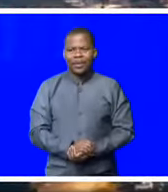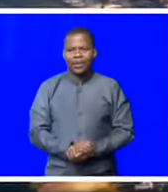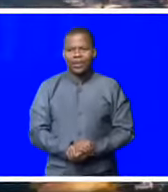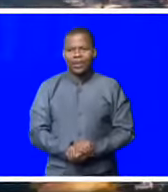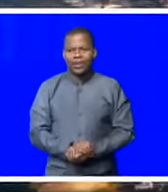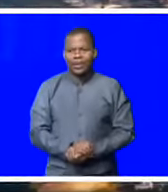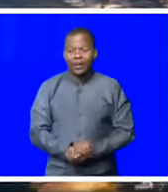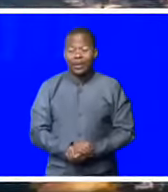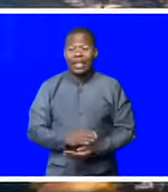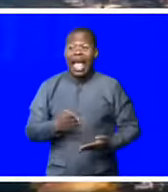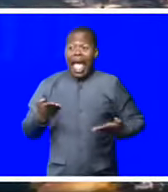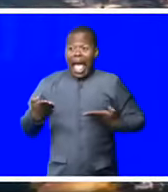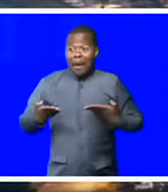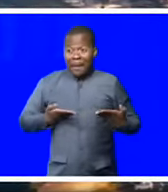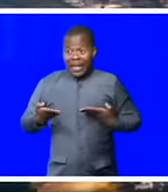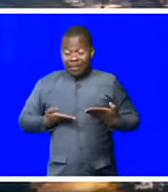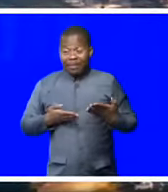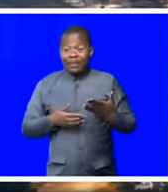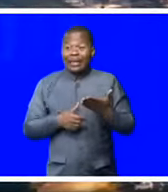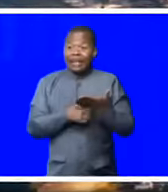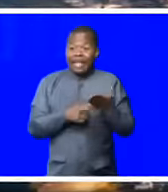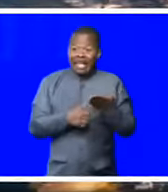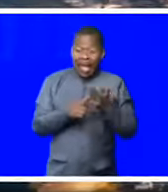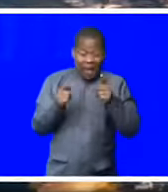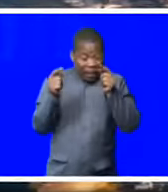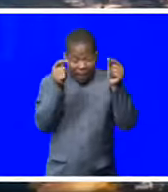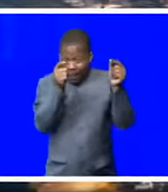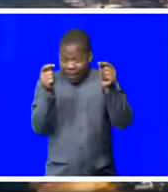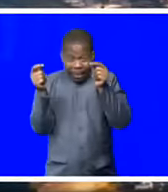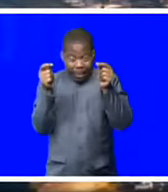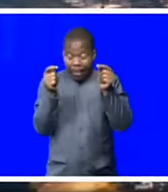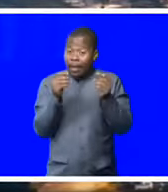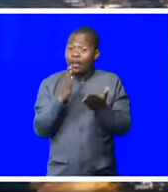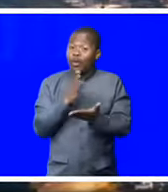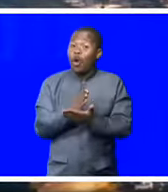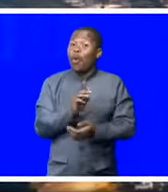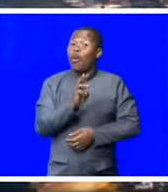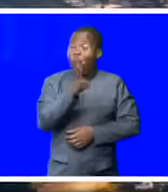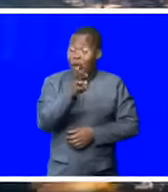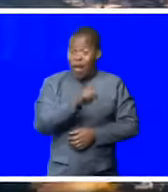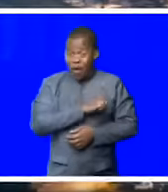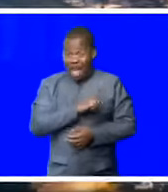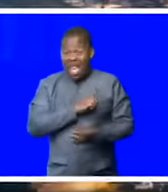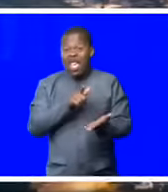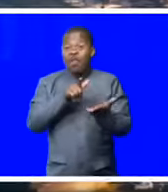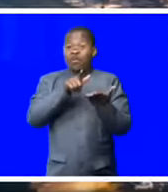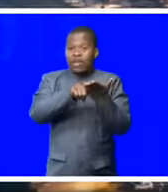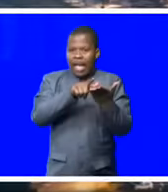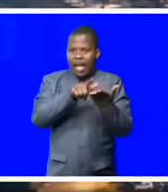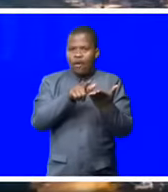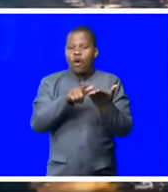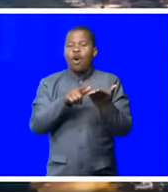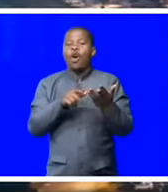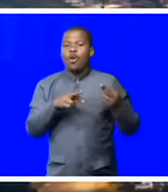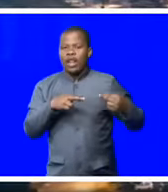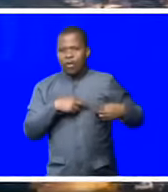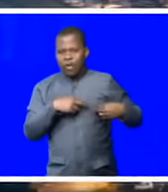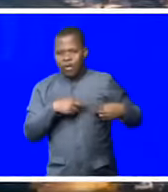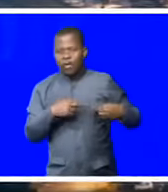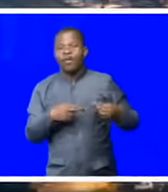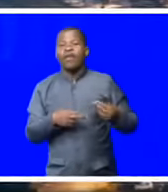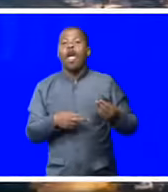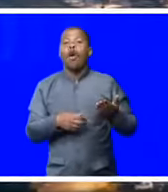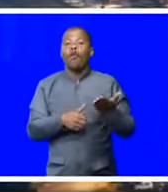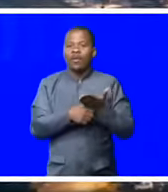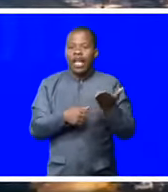Setiyovaleka tindvunje tekubalekela kubhadala umthelo kusomabhizinisi njengoba umthetho wemthelo wenzengo lecitshelwe iVAT uyaqala kusebenza namhlanje